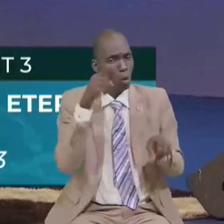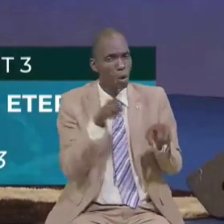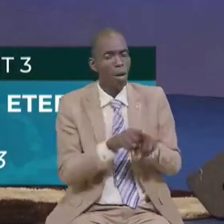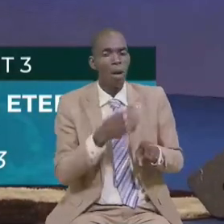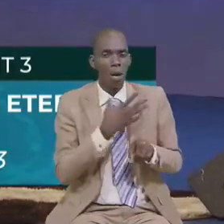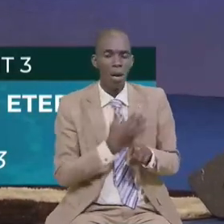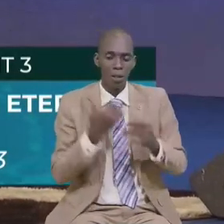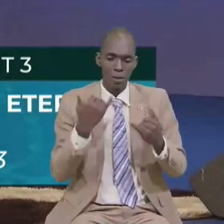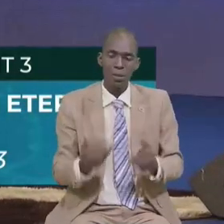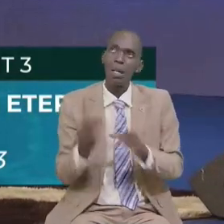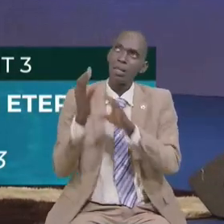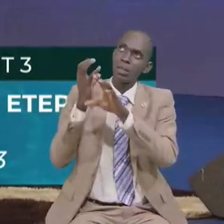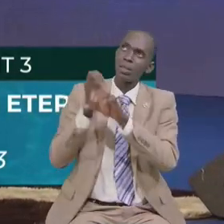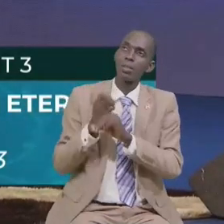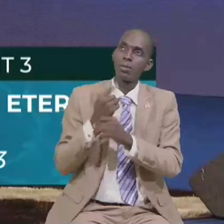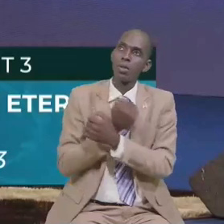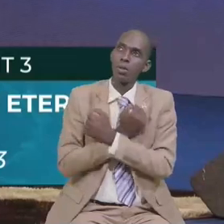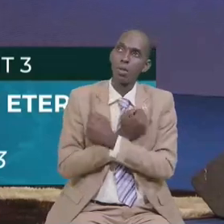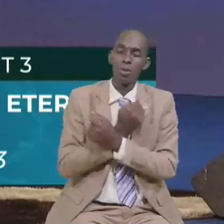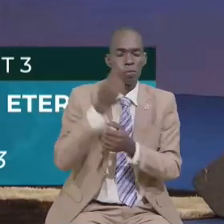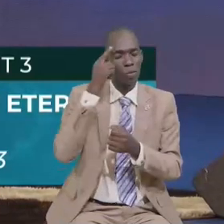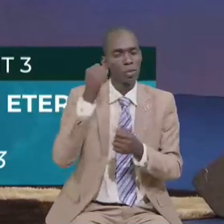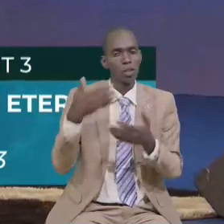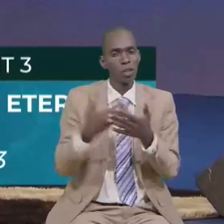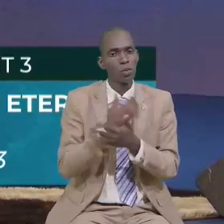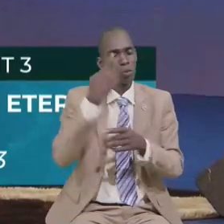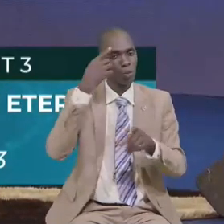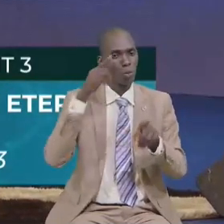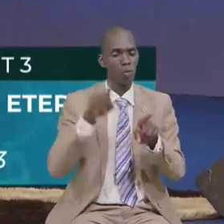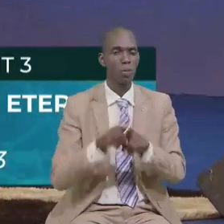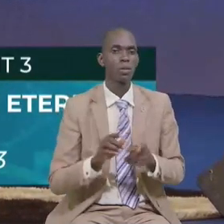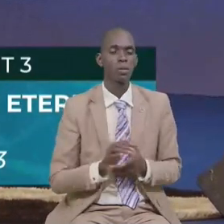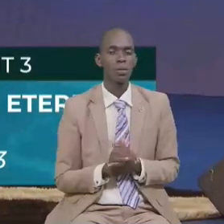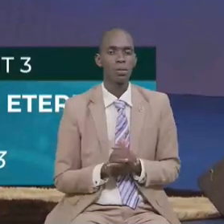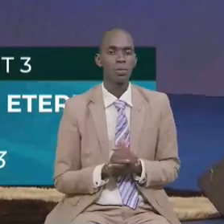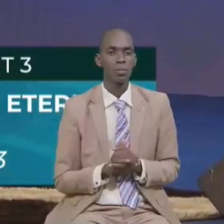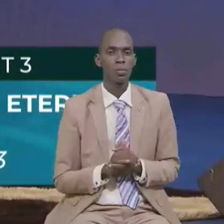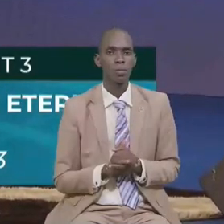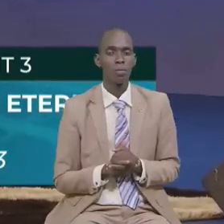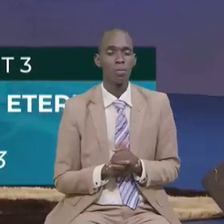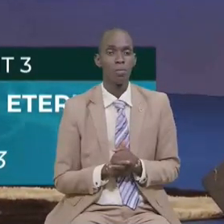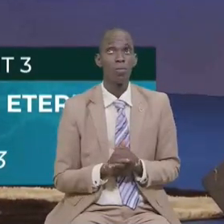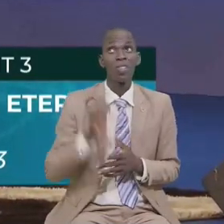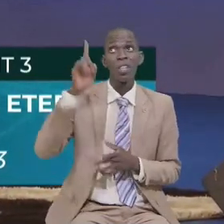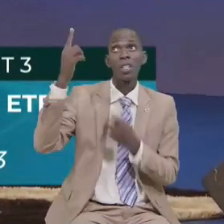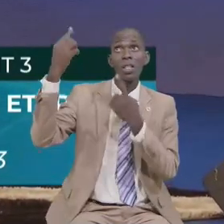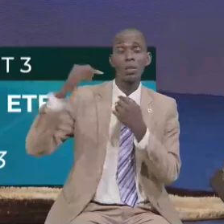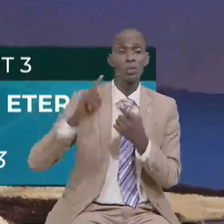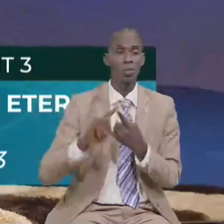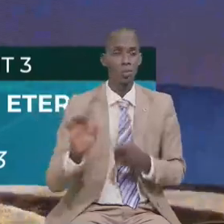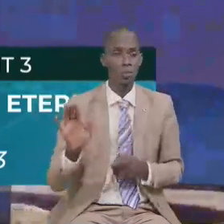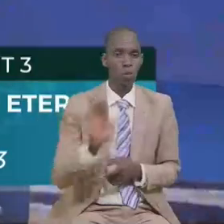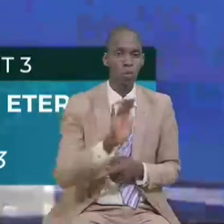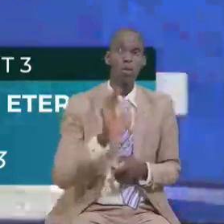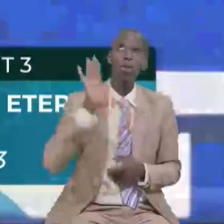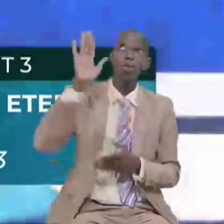alliance pour venir accepter, embrasser la loi de la nouvelle alliance. Il est venu aussi et